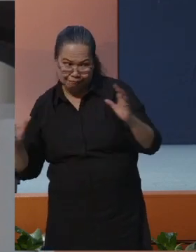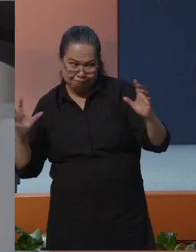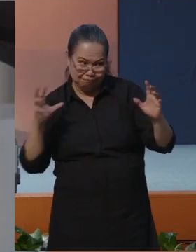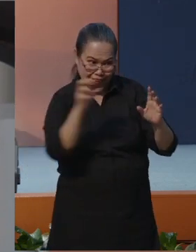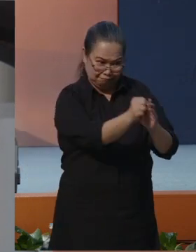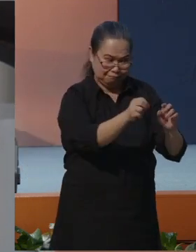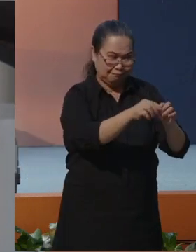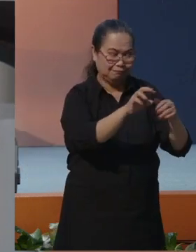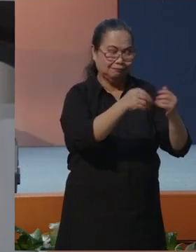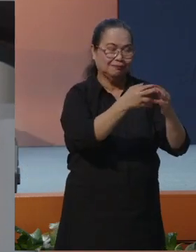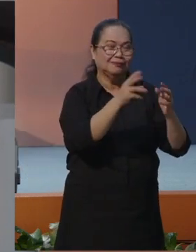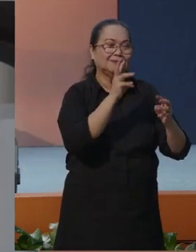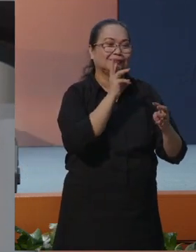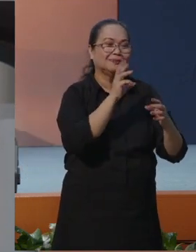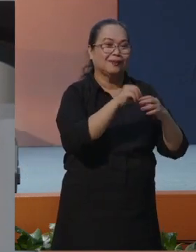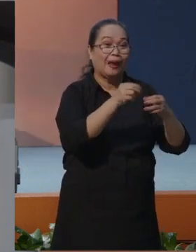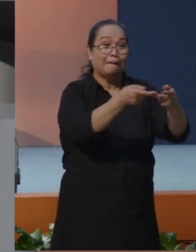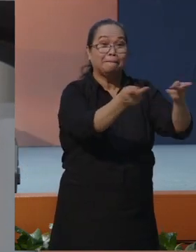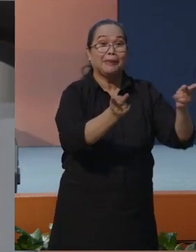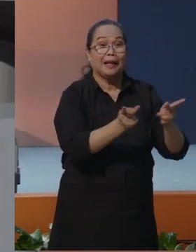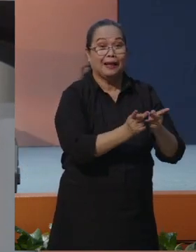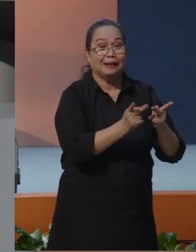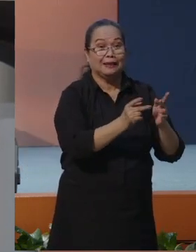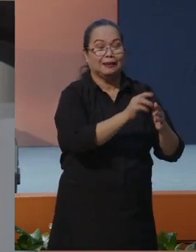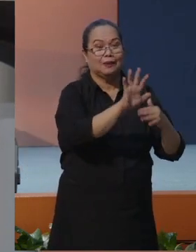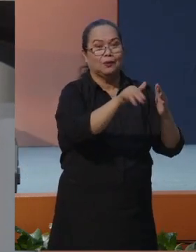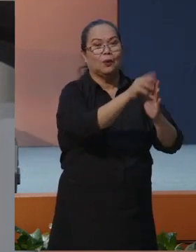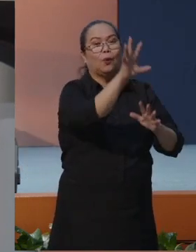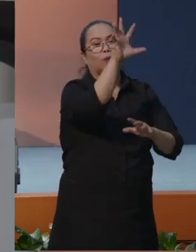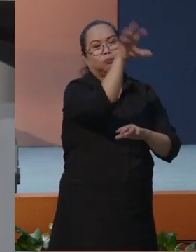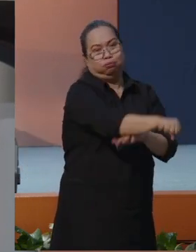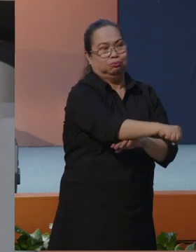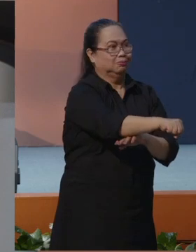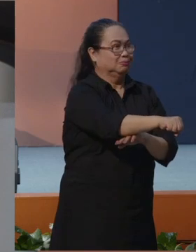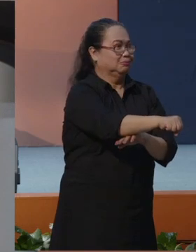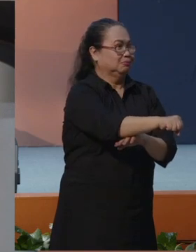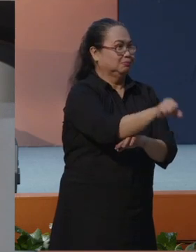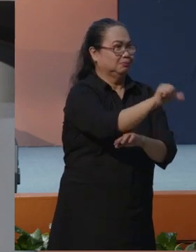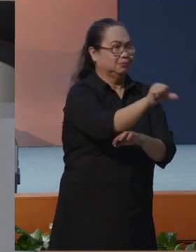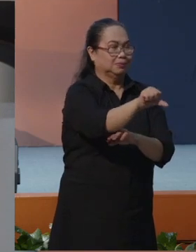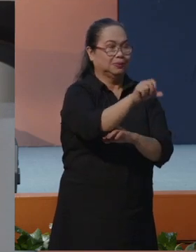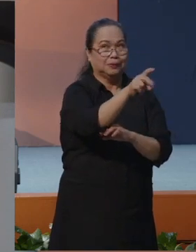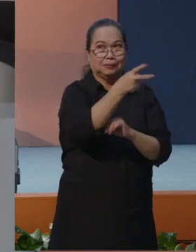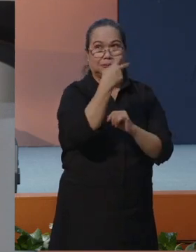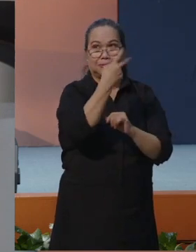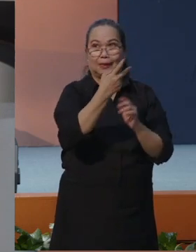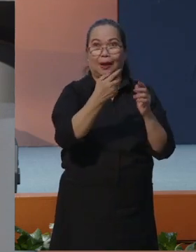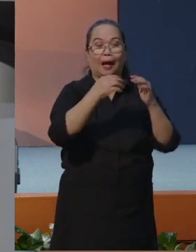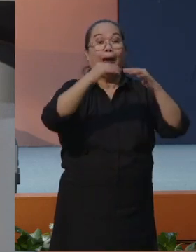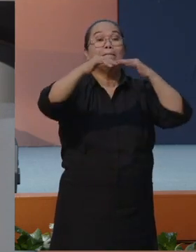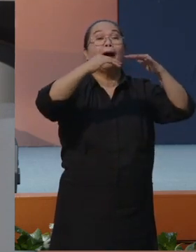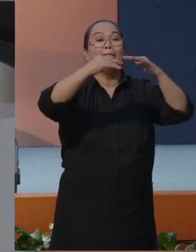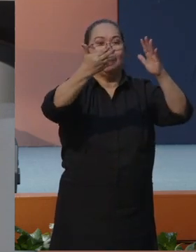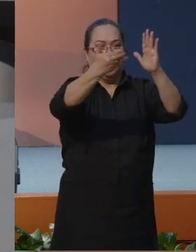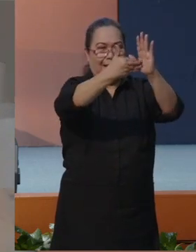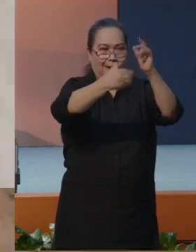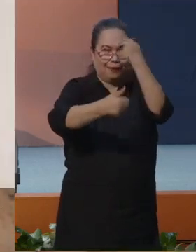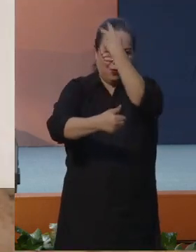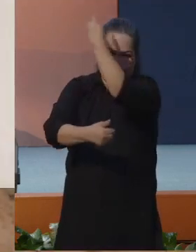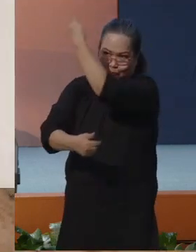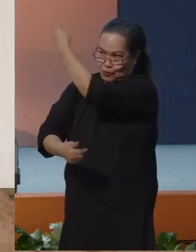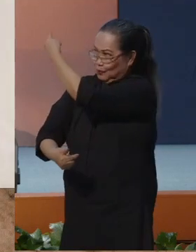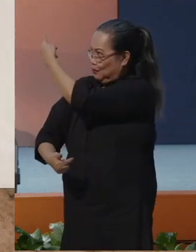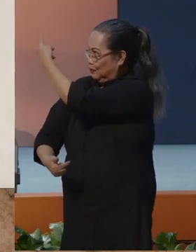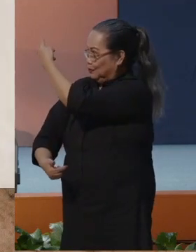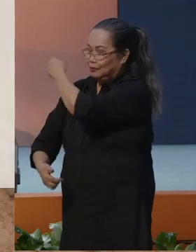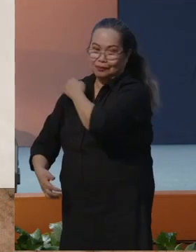against them by the waters of Merom and fell upon them. Pwede nyo pakita yung mapa ulit? Sorry